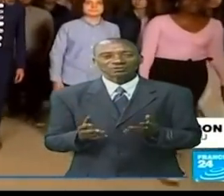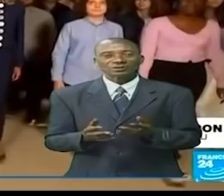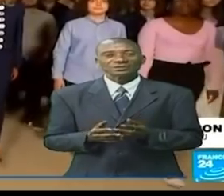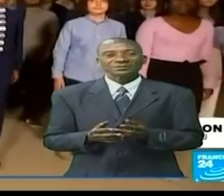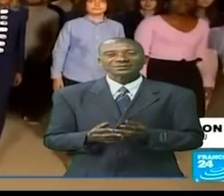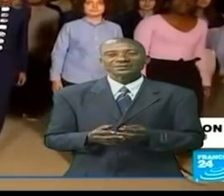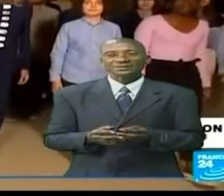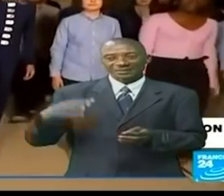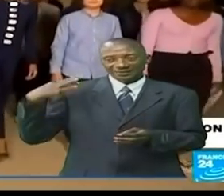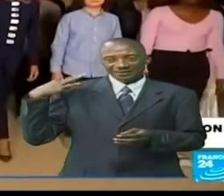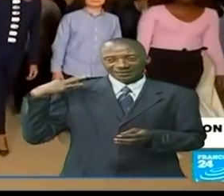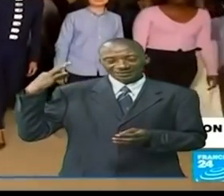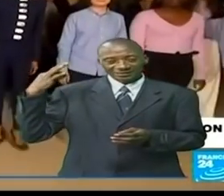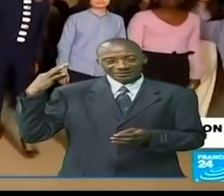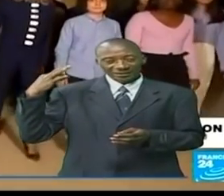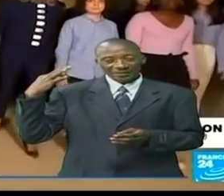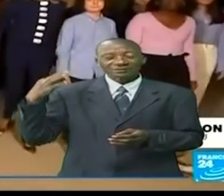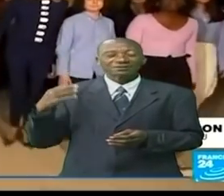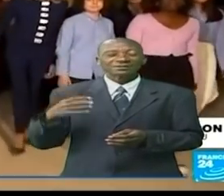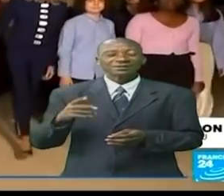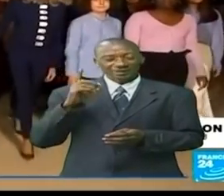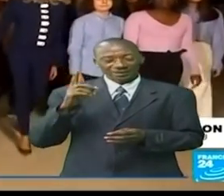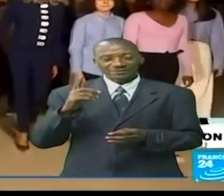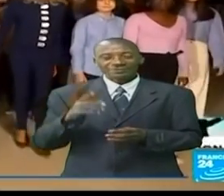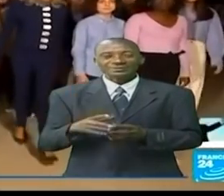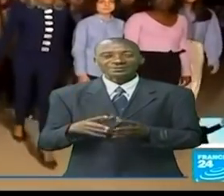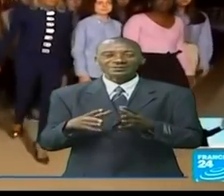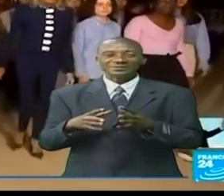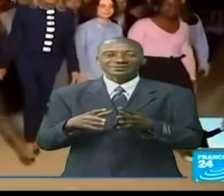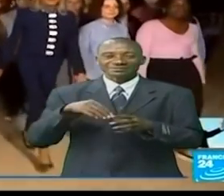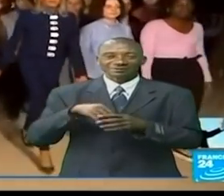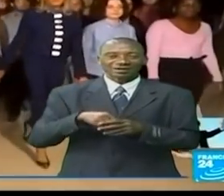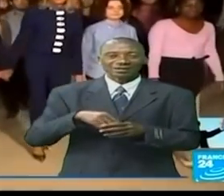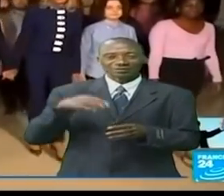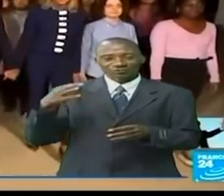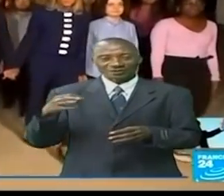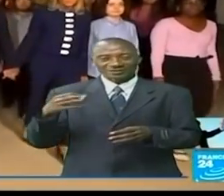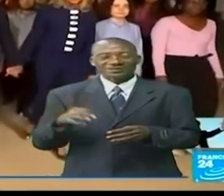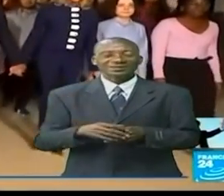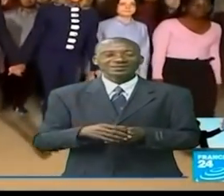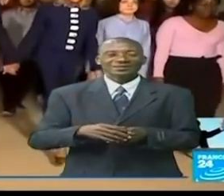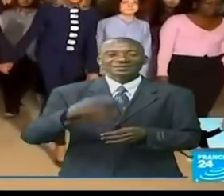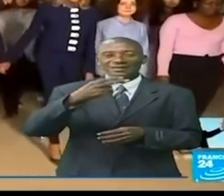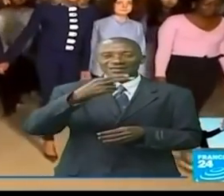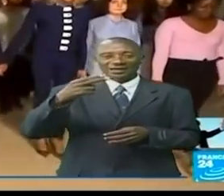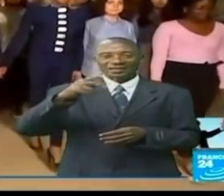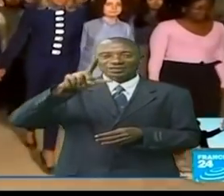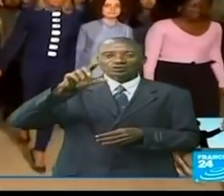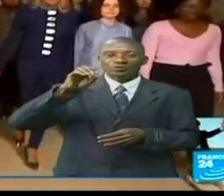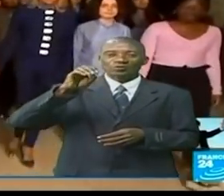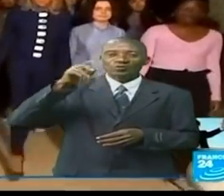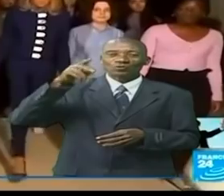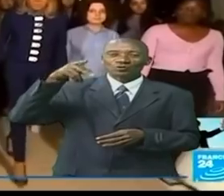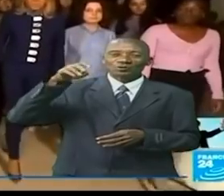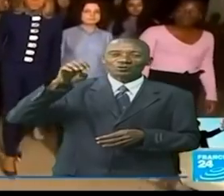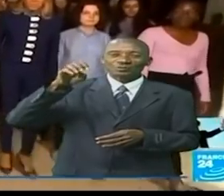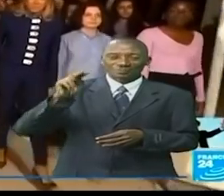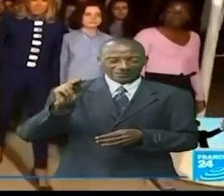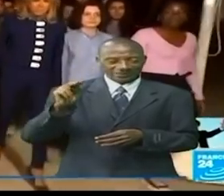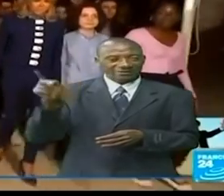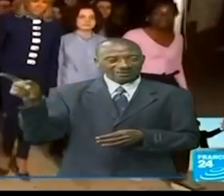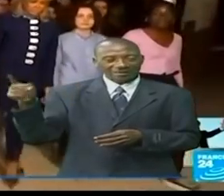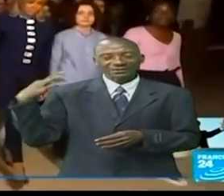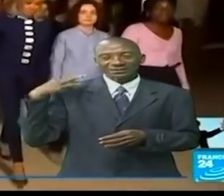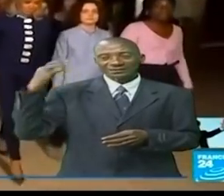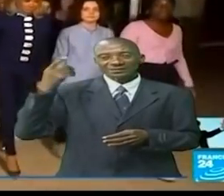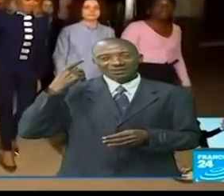candidate d'extrême droite Marine Le Pen qui a obtenu 41,5% de voix, ce qui est donc un niveau historique jamais atteint par